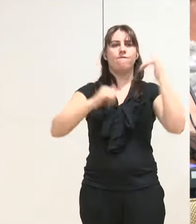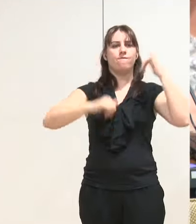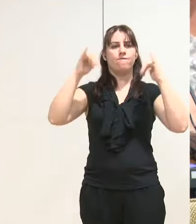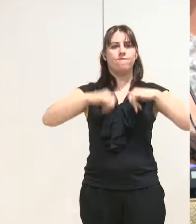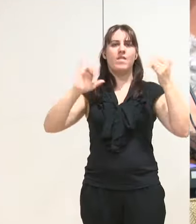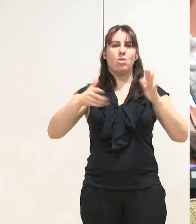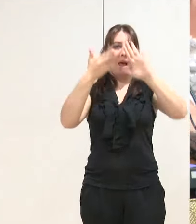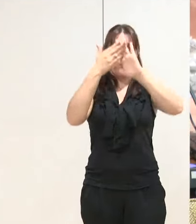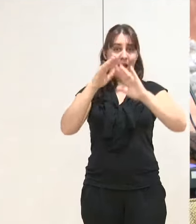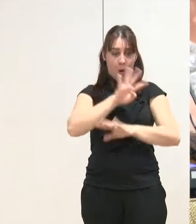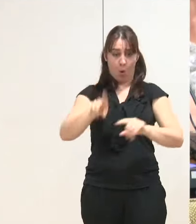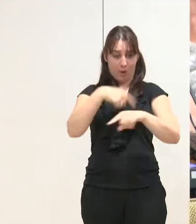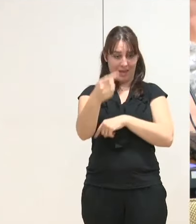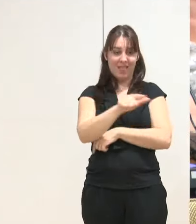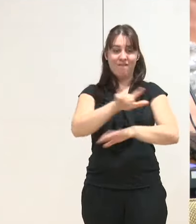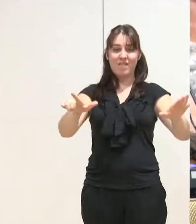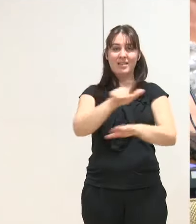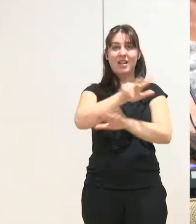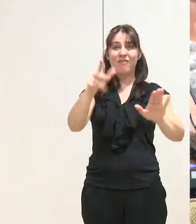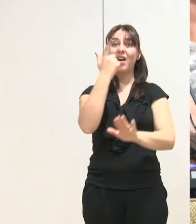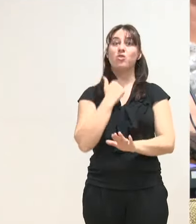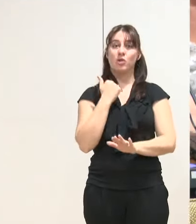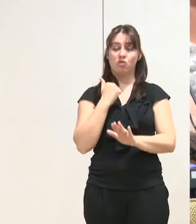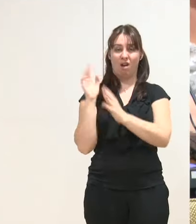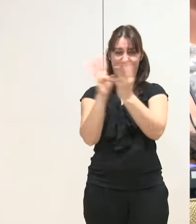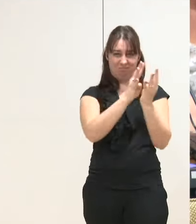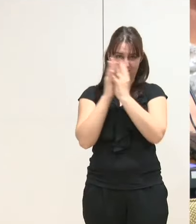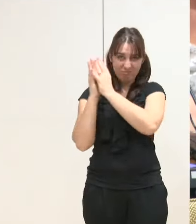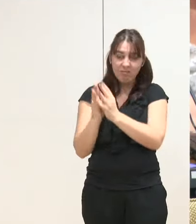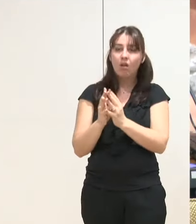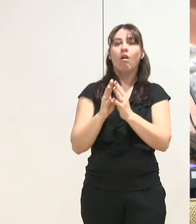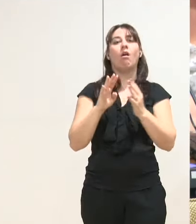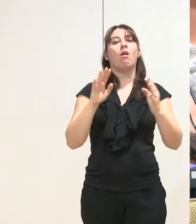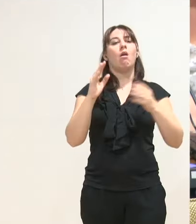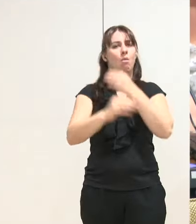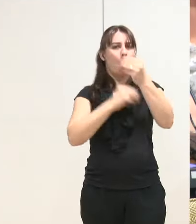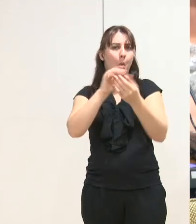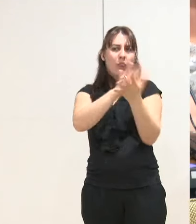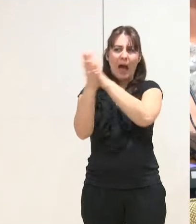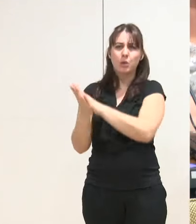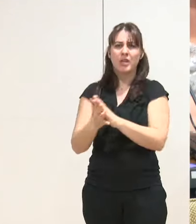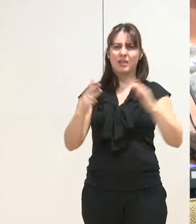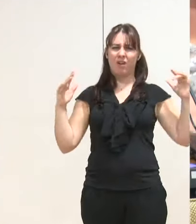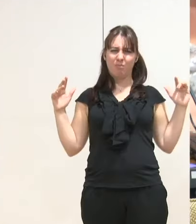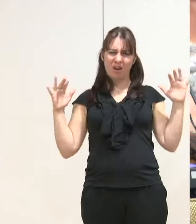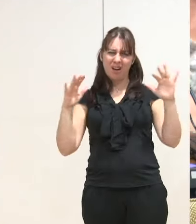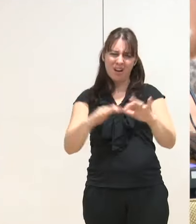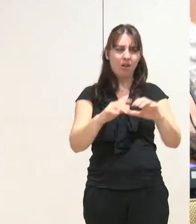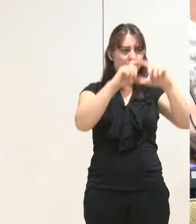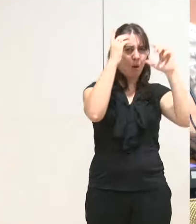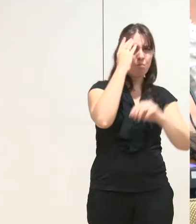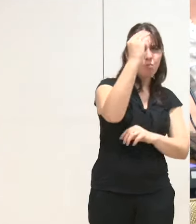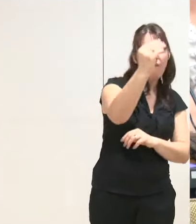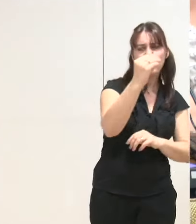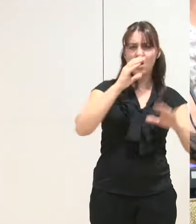2728 juin c'est une création originale du monde associatif qui fédère tout le monde de la montagne les professionnels